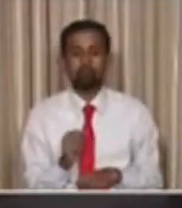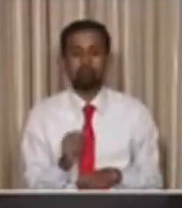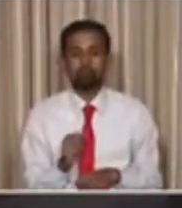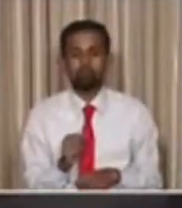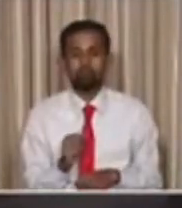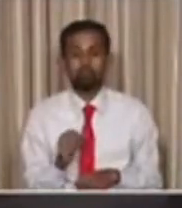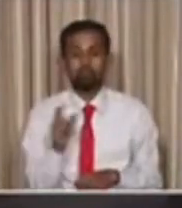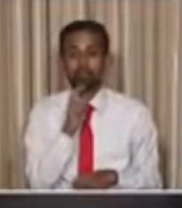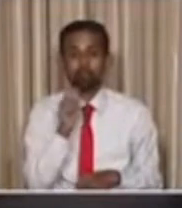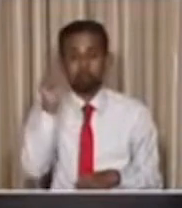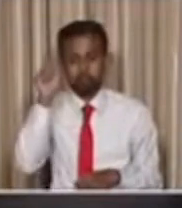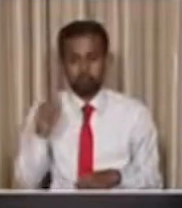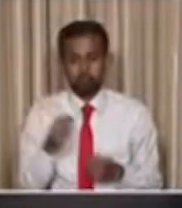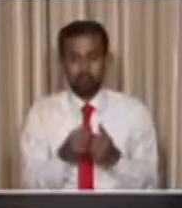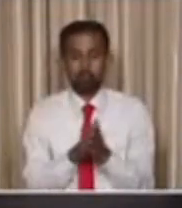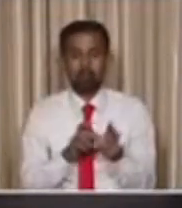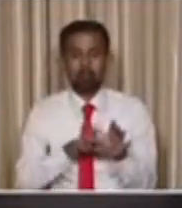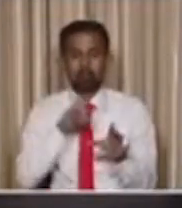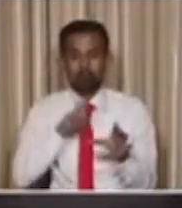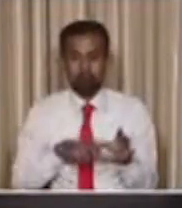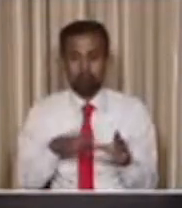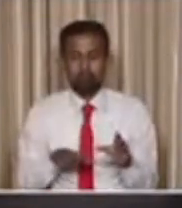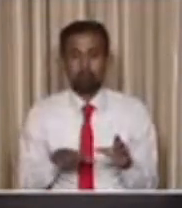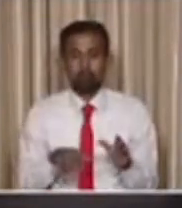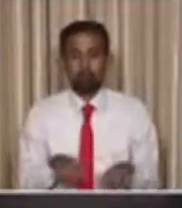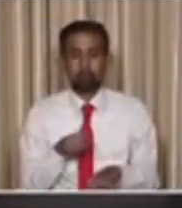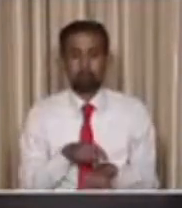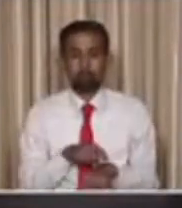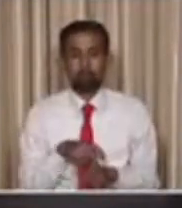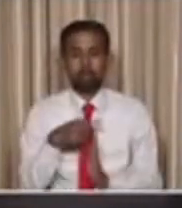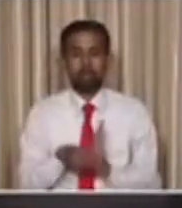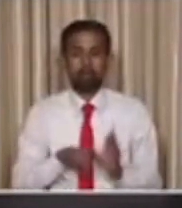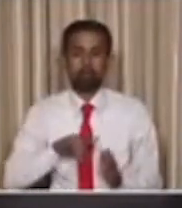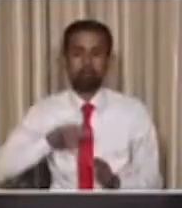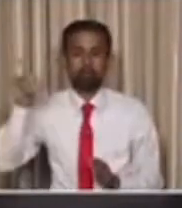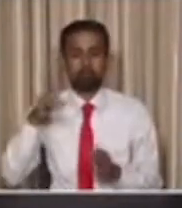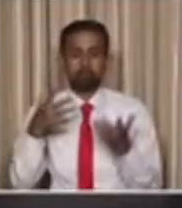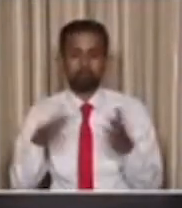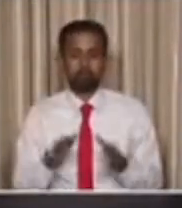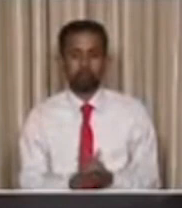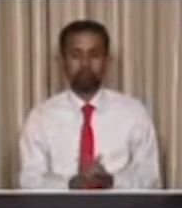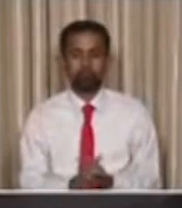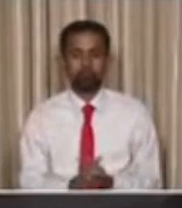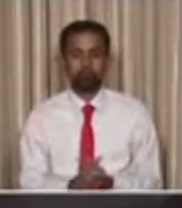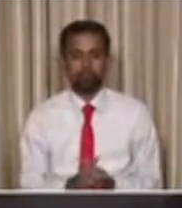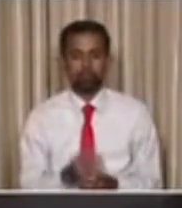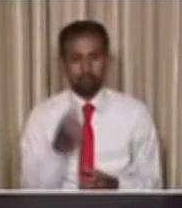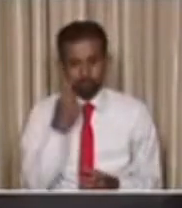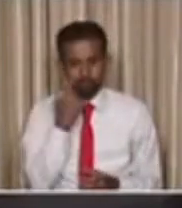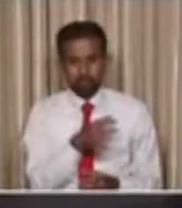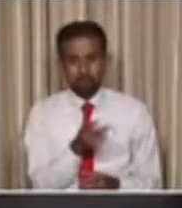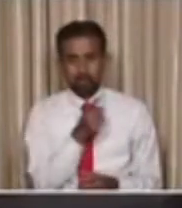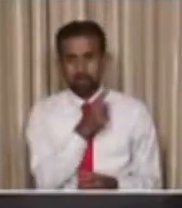ඒ විනිසුරුවරයා ඉල්ලා අස්වෙලා ඔහු මේ වෙනකොට රටනුත් ගිහිල්ලා ඉවරයි. එතකොට ඒකම අපි දැක්කා මේ